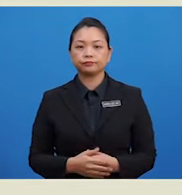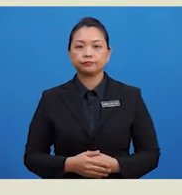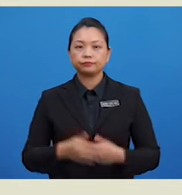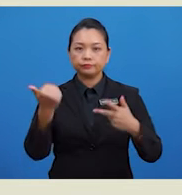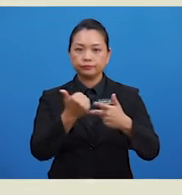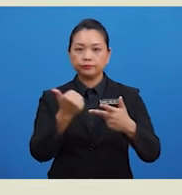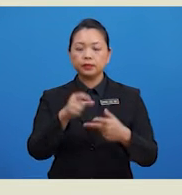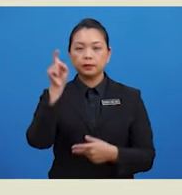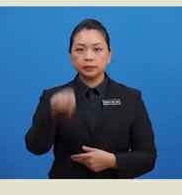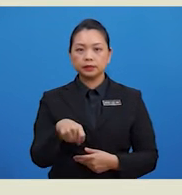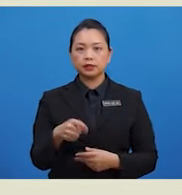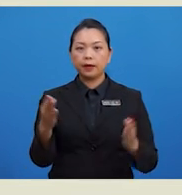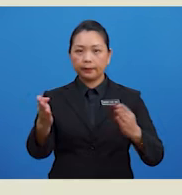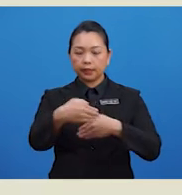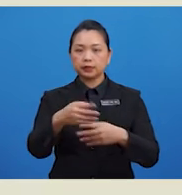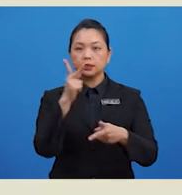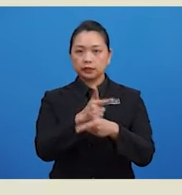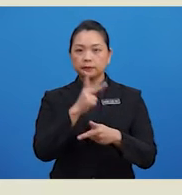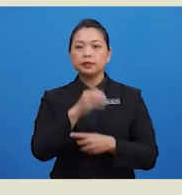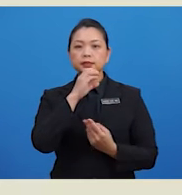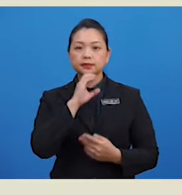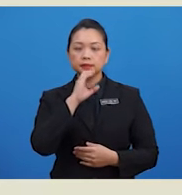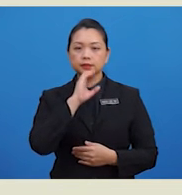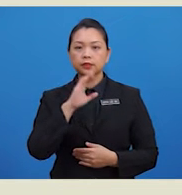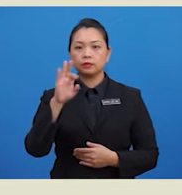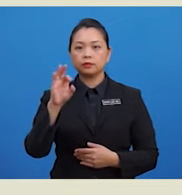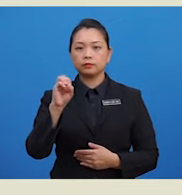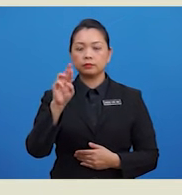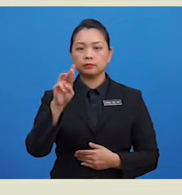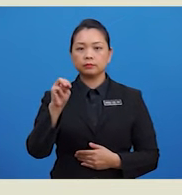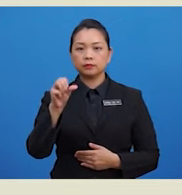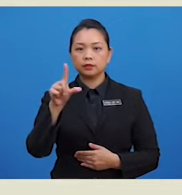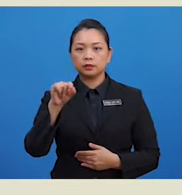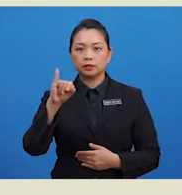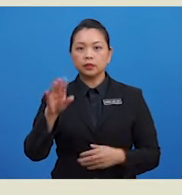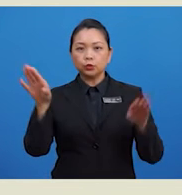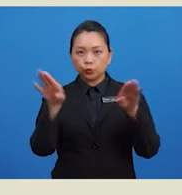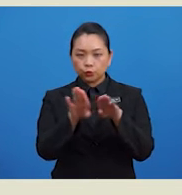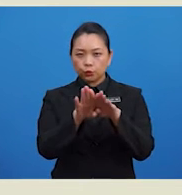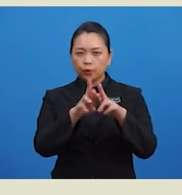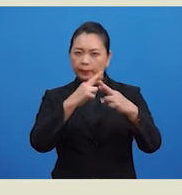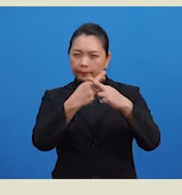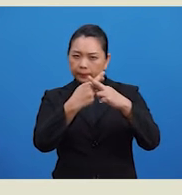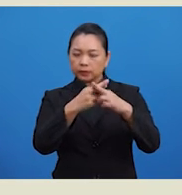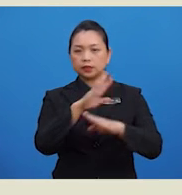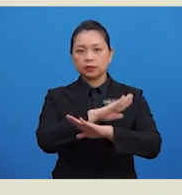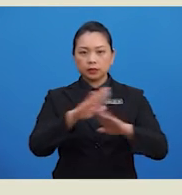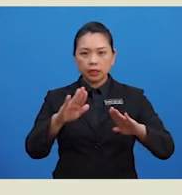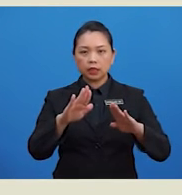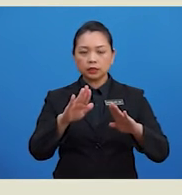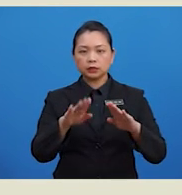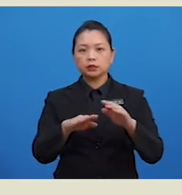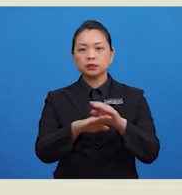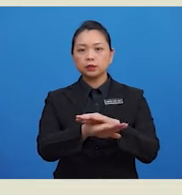Ketiga, pastikan bekas menyimpan cecair formalin ditutup rapat dan disimpan di tempat yang